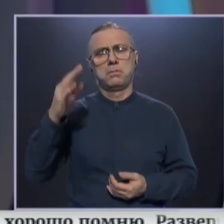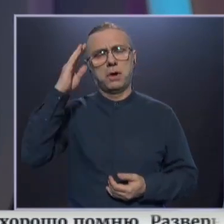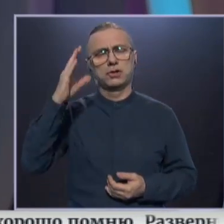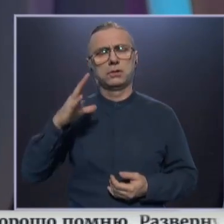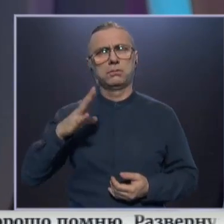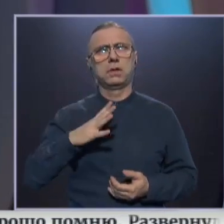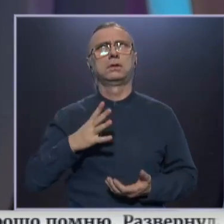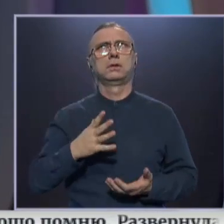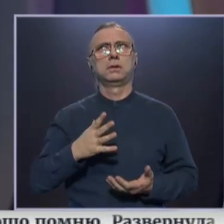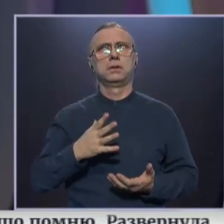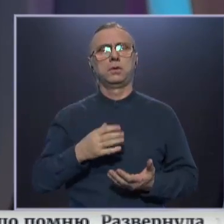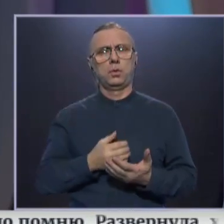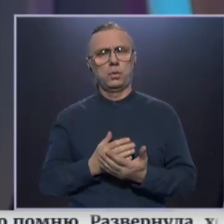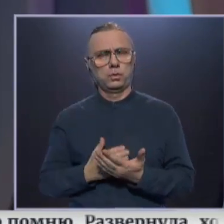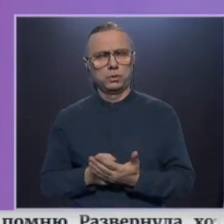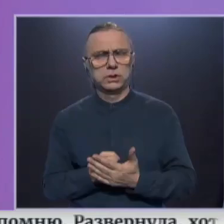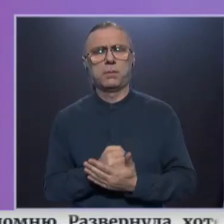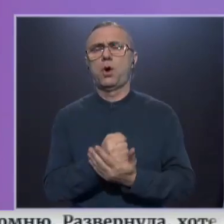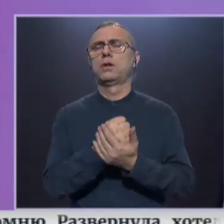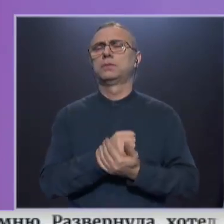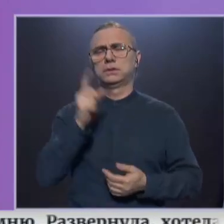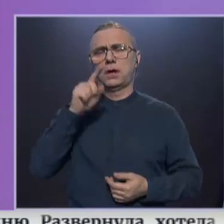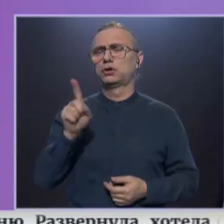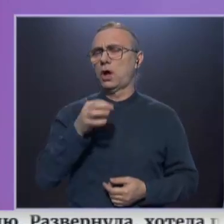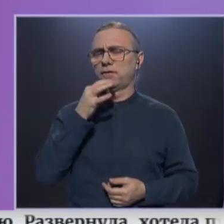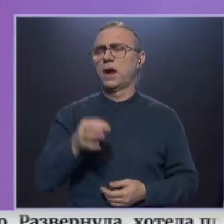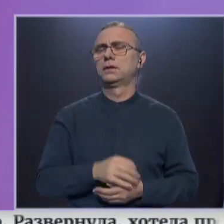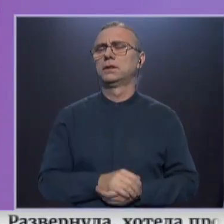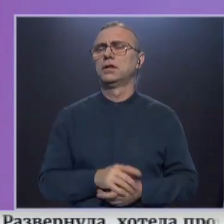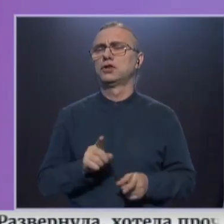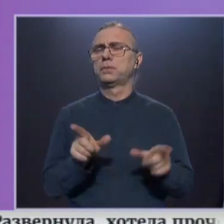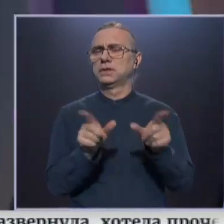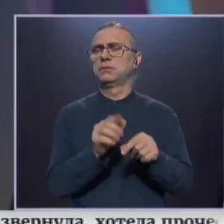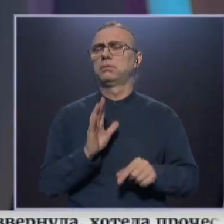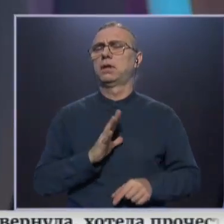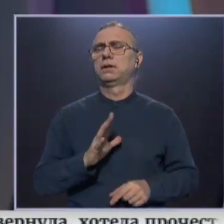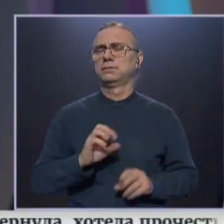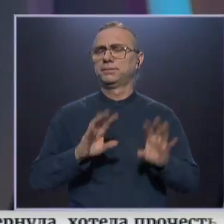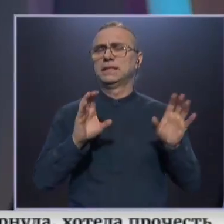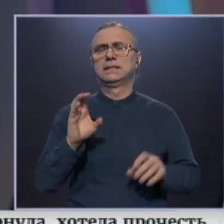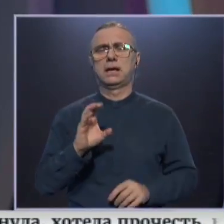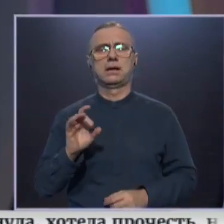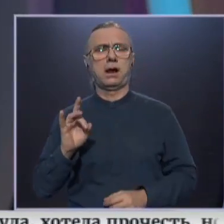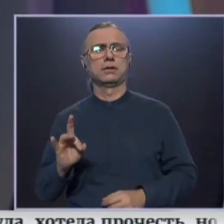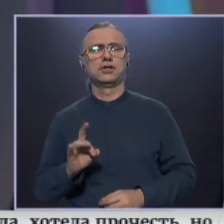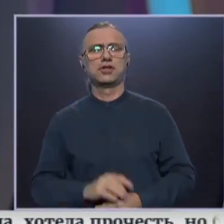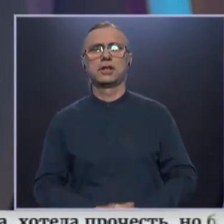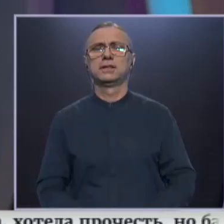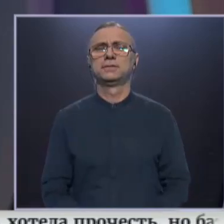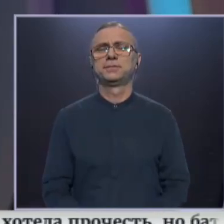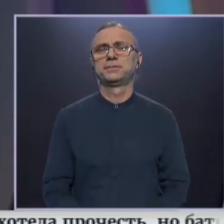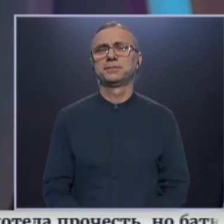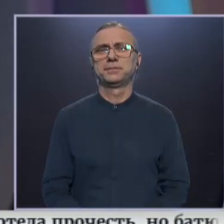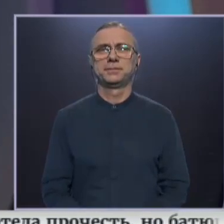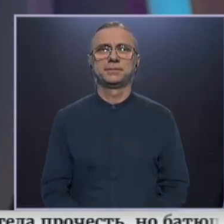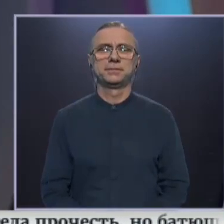И Сергей Радонежский с ним. Вот, воспользуйтесь, кстати, советом. Мне кажется, это очень остроумно и оригинально будет. Мы сейчас с вами уйдем на небольшую